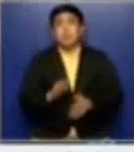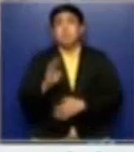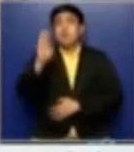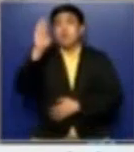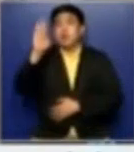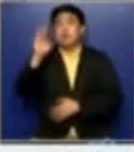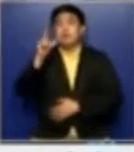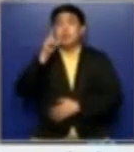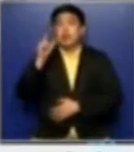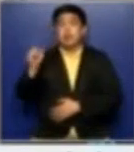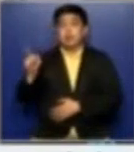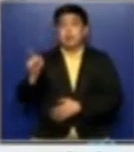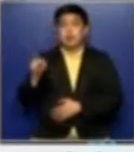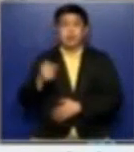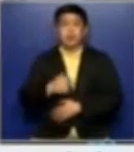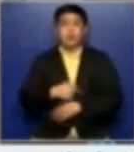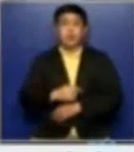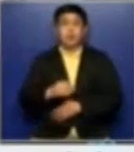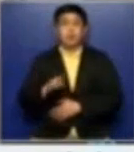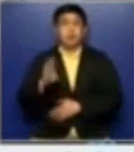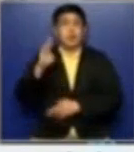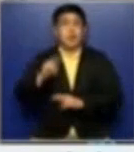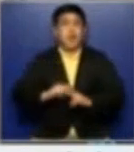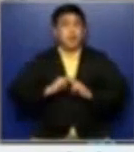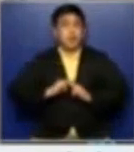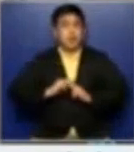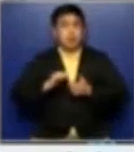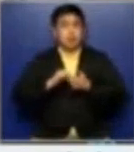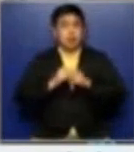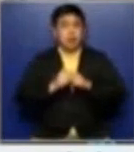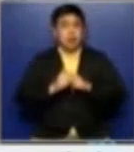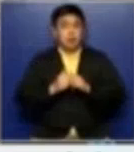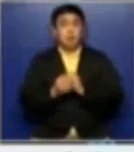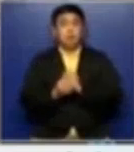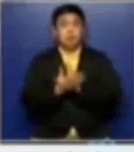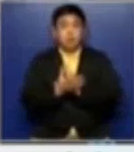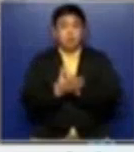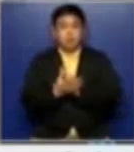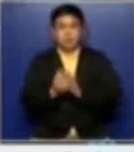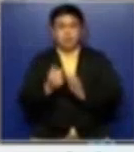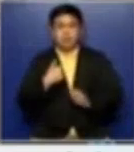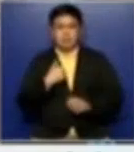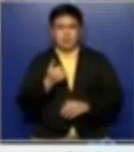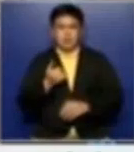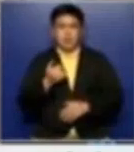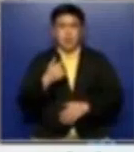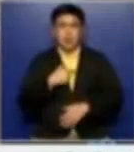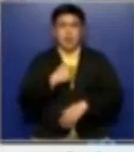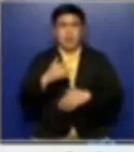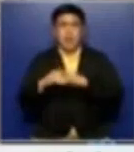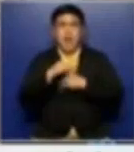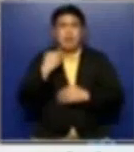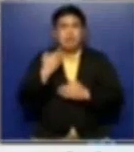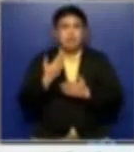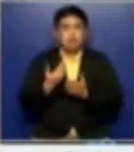ทใหญ่ๆองค์กรธุรกิจใหญ่ๆเขาเจอวิกฤตเขาจะล้มเขาจะเจ๊งเขาทำ